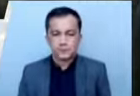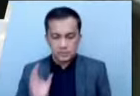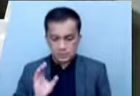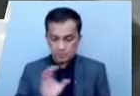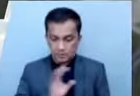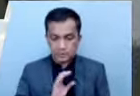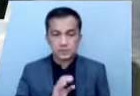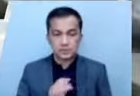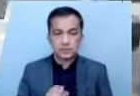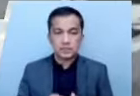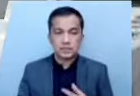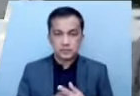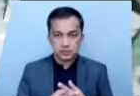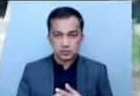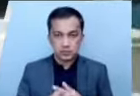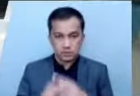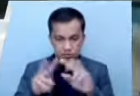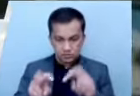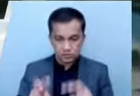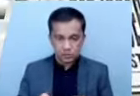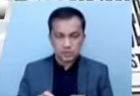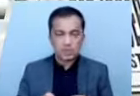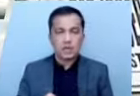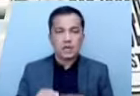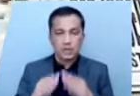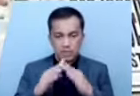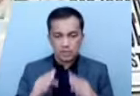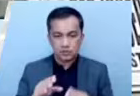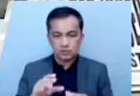proprio inquiry ng House Committee on Agriculture and Food.